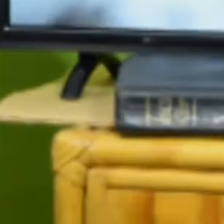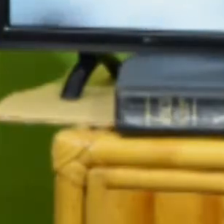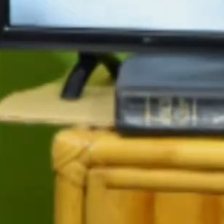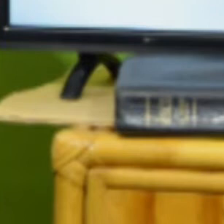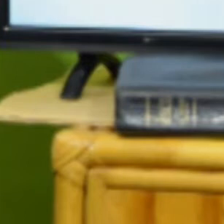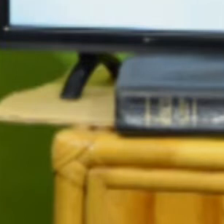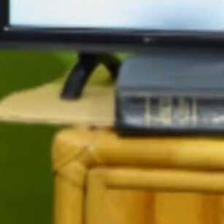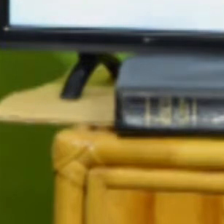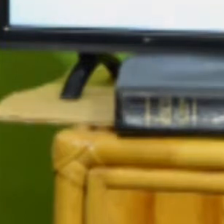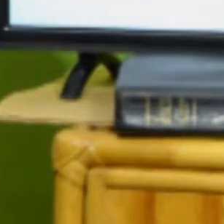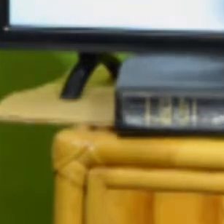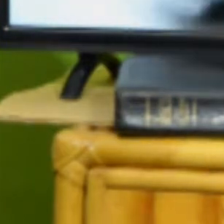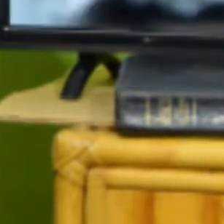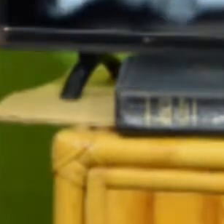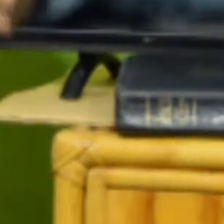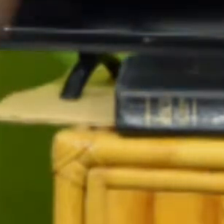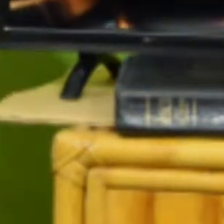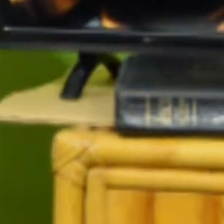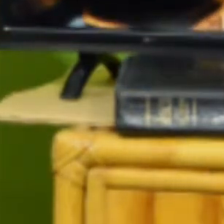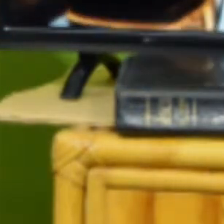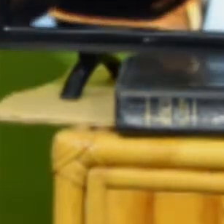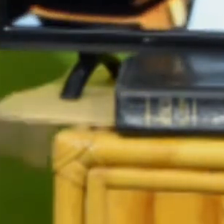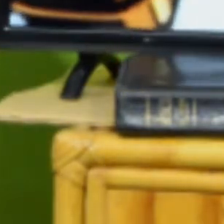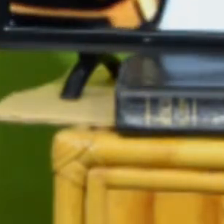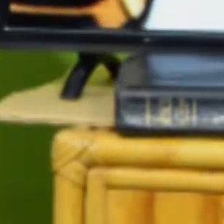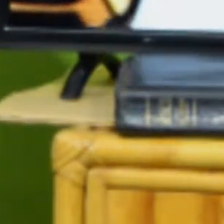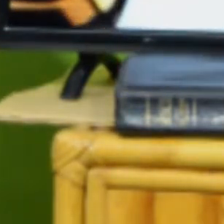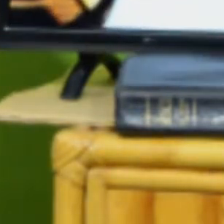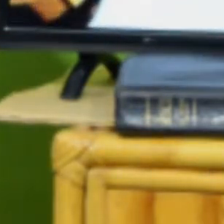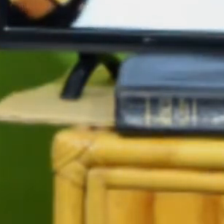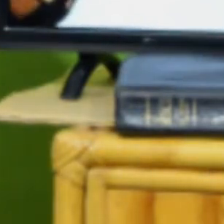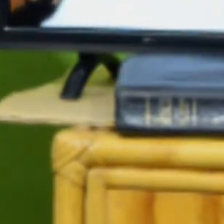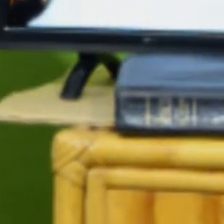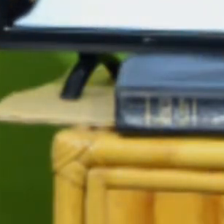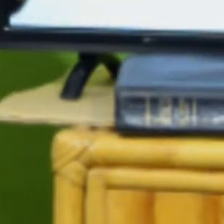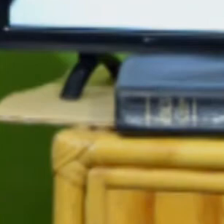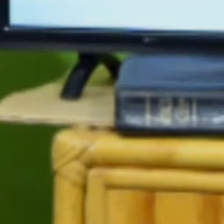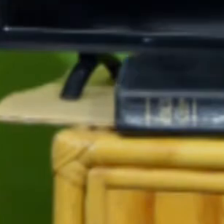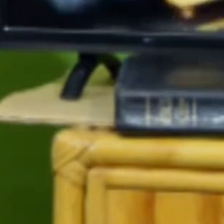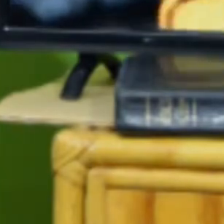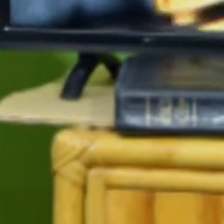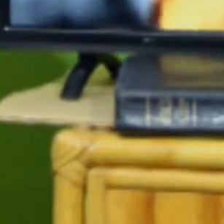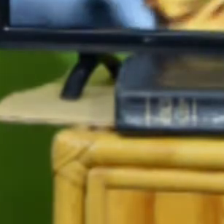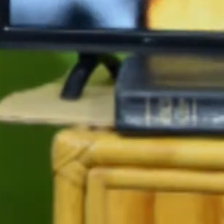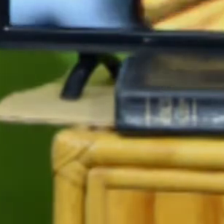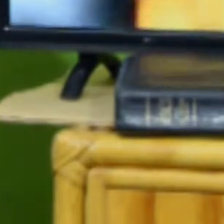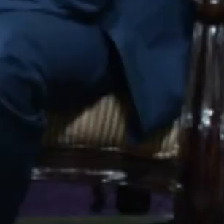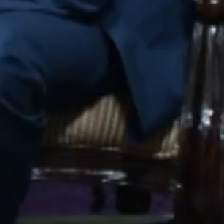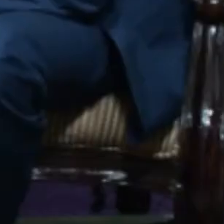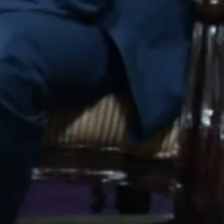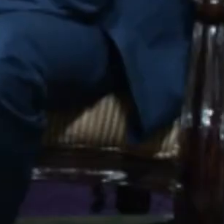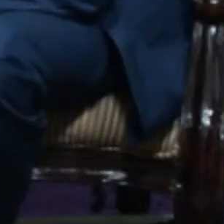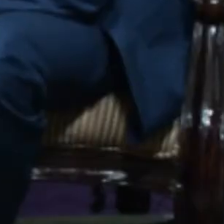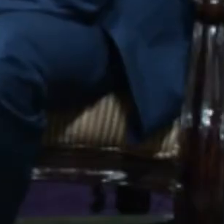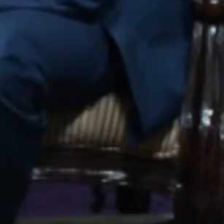Mwari averenga tsamba manje ndobva atumira Isaiah muprofita akasikanzi ndinoudza Hezekia kuti ndino ndiri kupinda munyaya yacho. Ndiri kuya tsamba ndaiverenga. Tsamba ndaiverenga